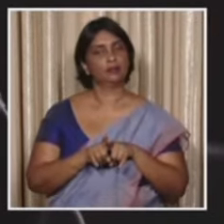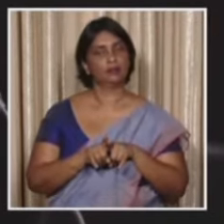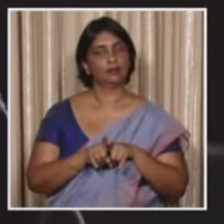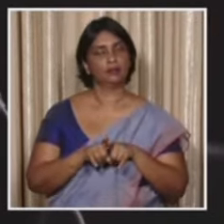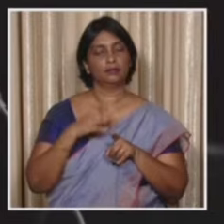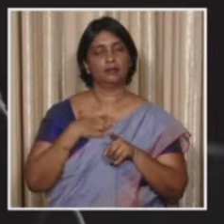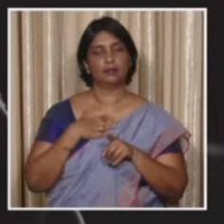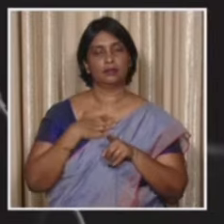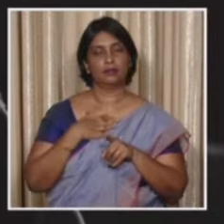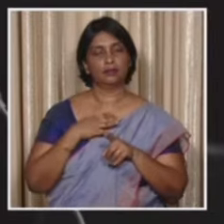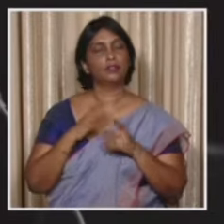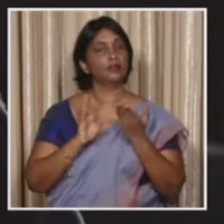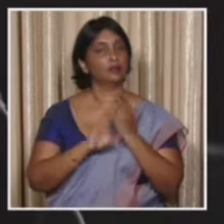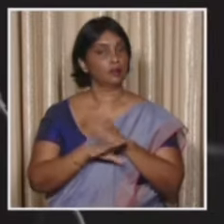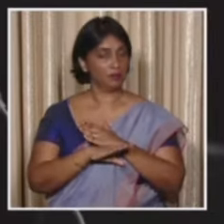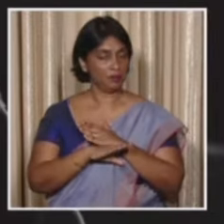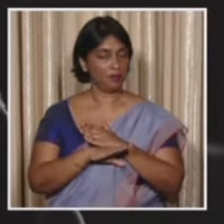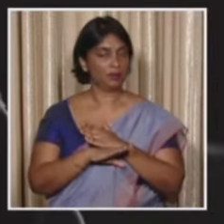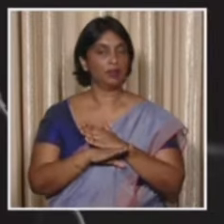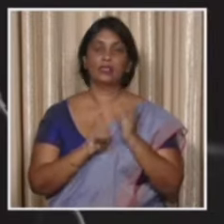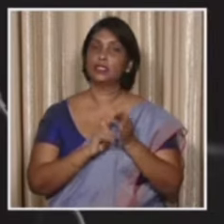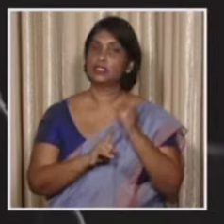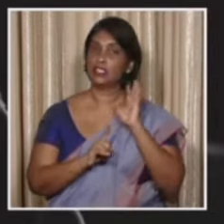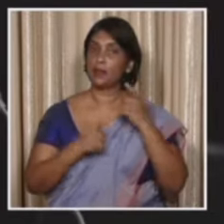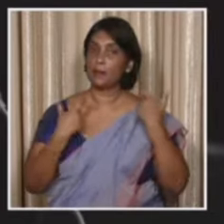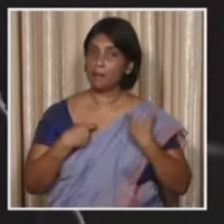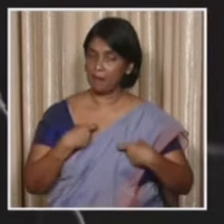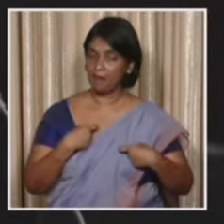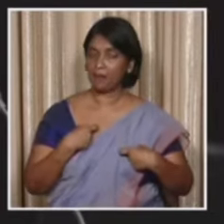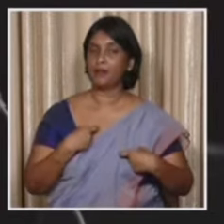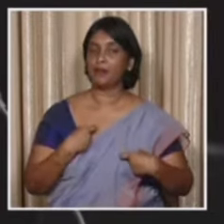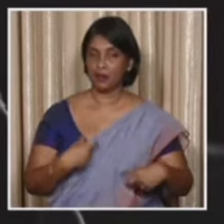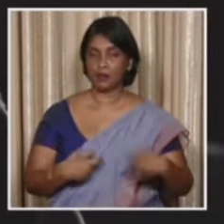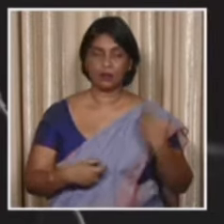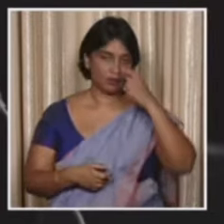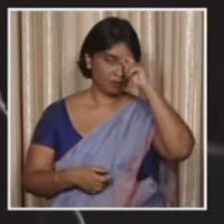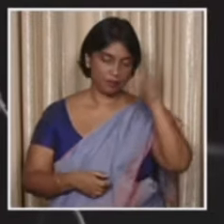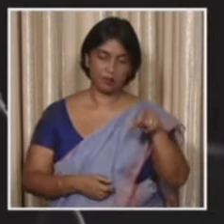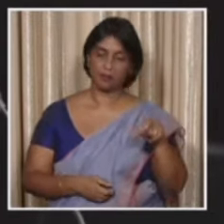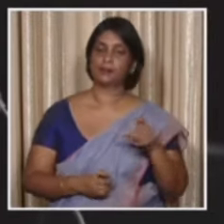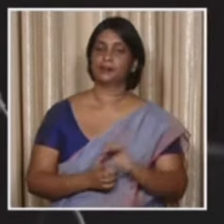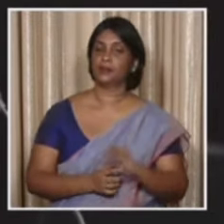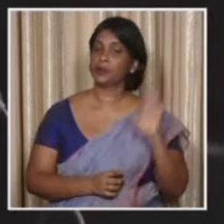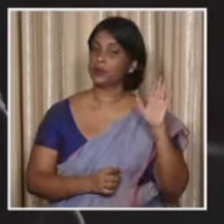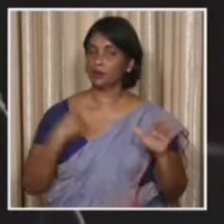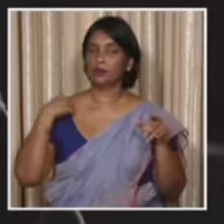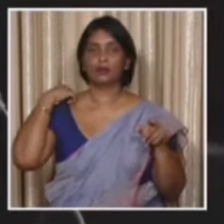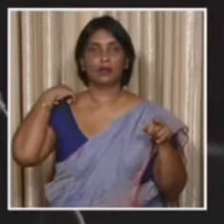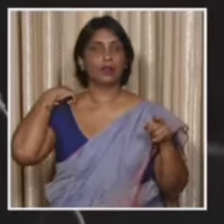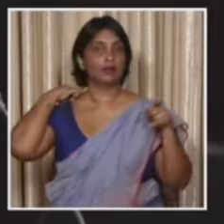முன்னாள் ஜனாதிபதி மஹிந்த ராஜபக்ஷ அவர்கள் அவரை நியமிப்பதற்கு எடுத்த தீர்மானம் ஸ்ரீலங்கா